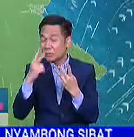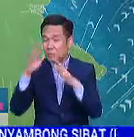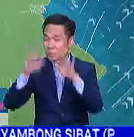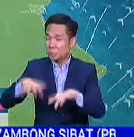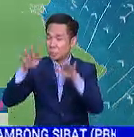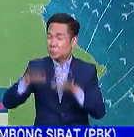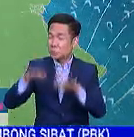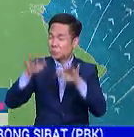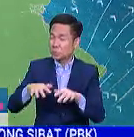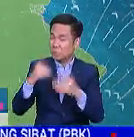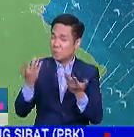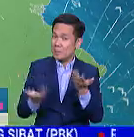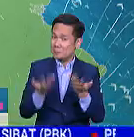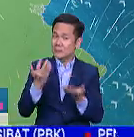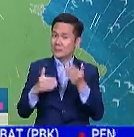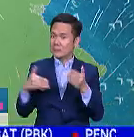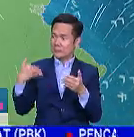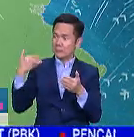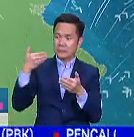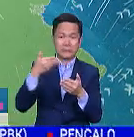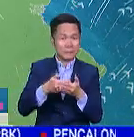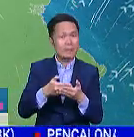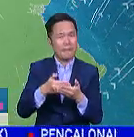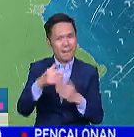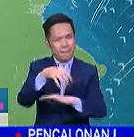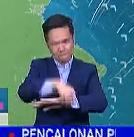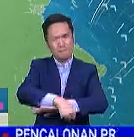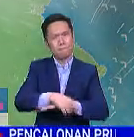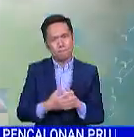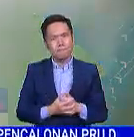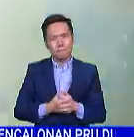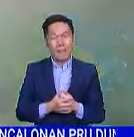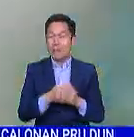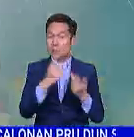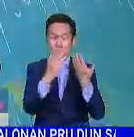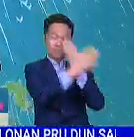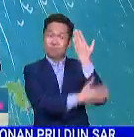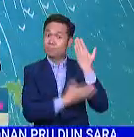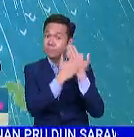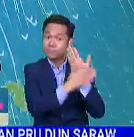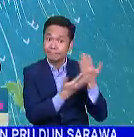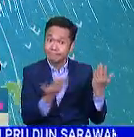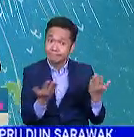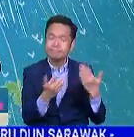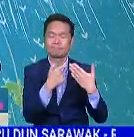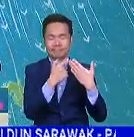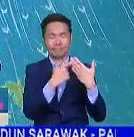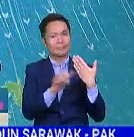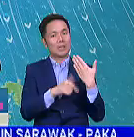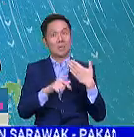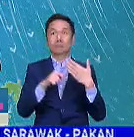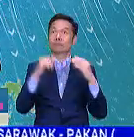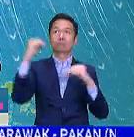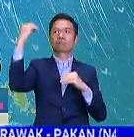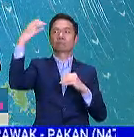lembab ini masih lagi boleh berterusan sehingga ke malam nanti untuk semenanjung Malaysia pula keadaan cuaca